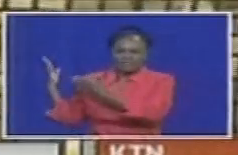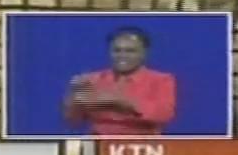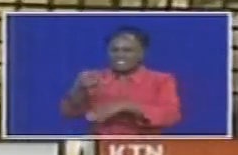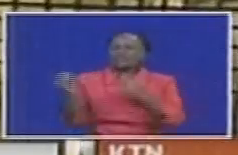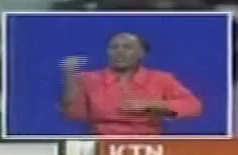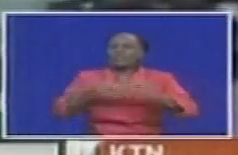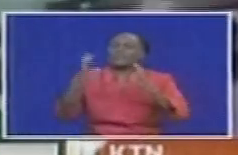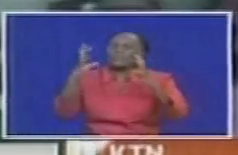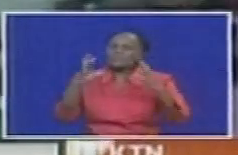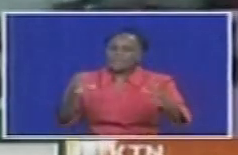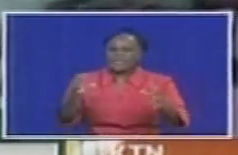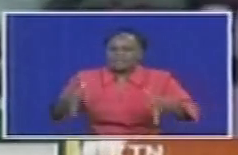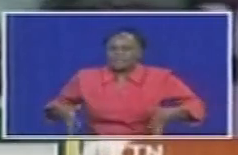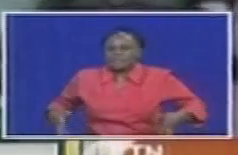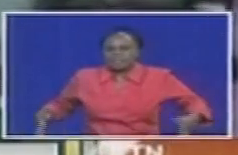kuchangia pakubwa.